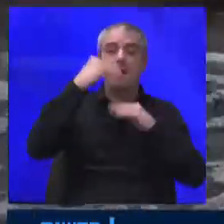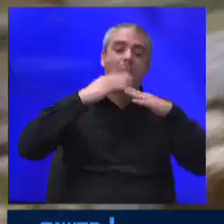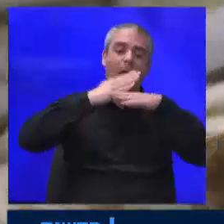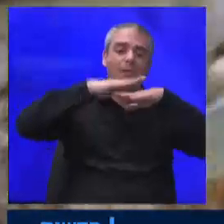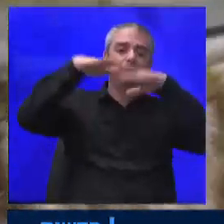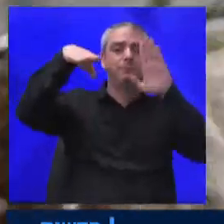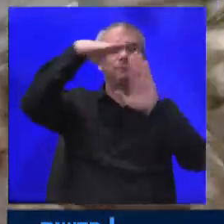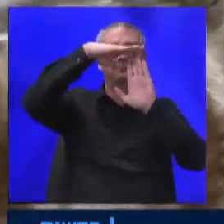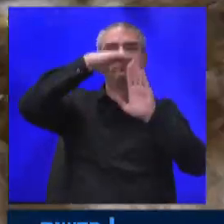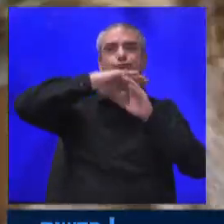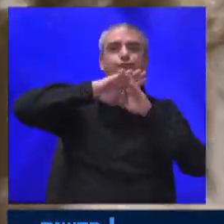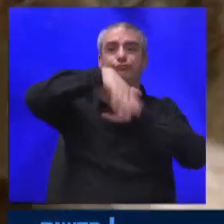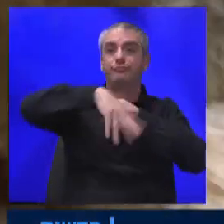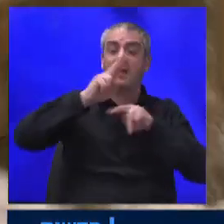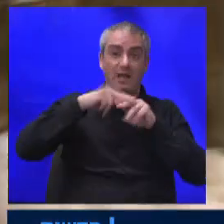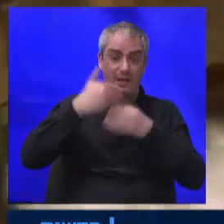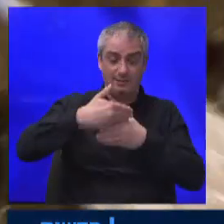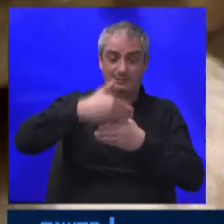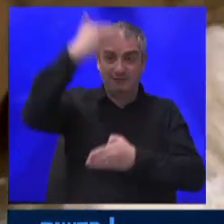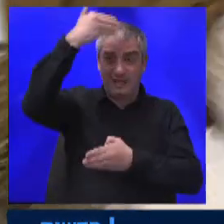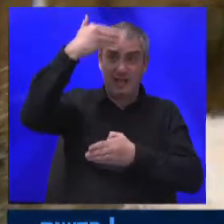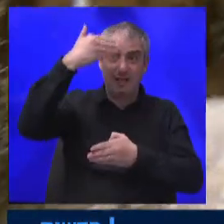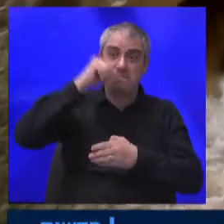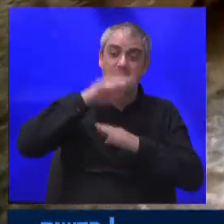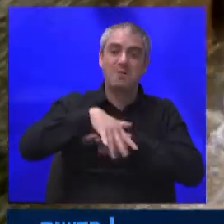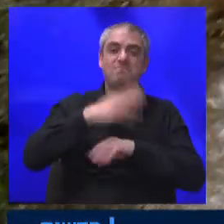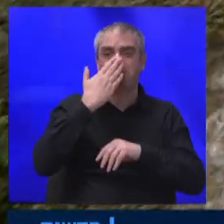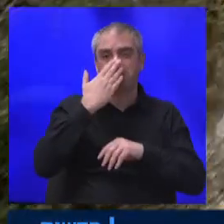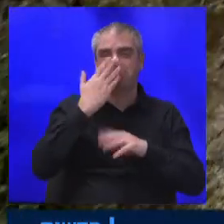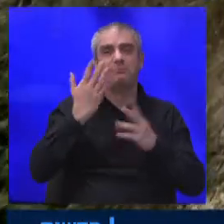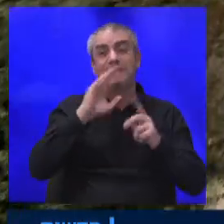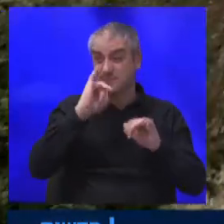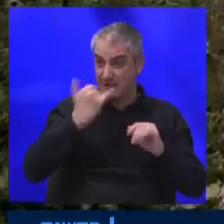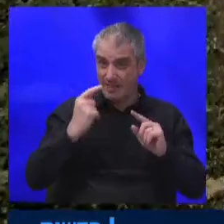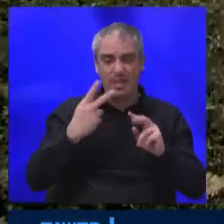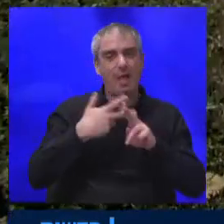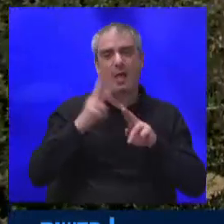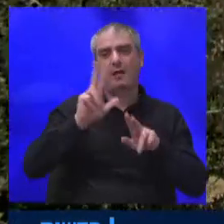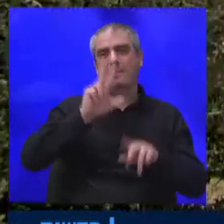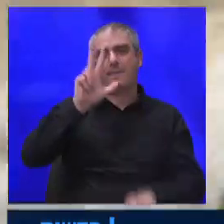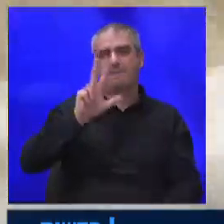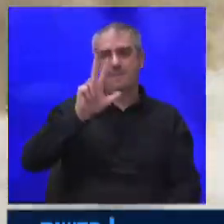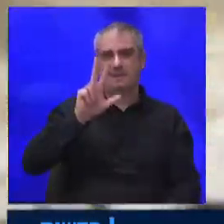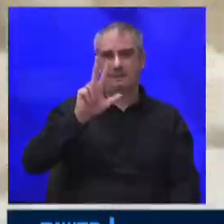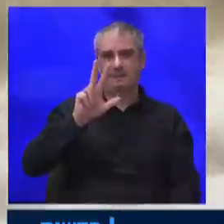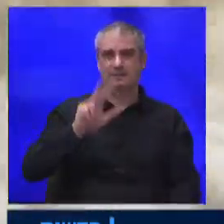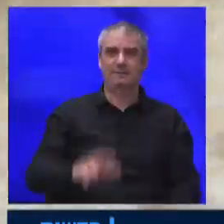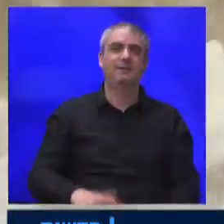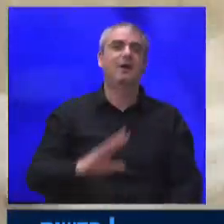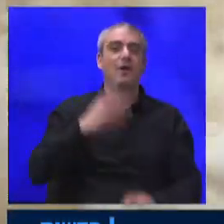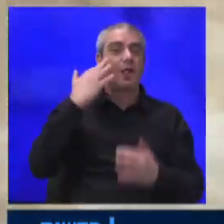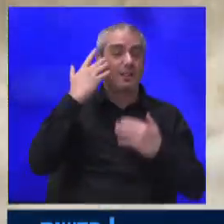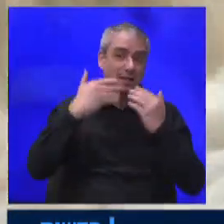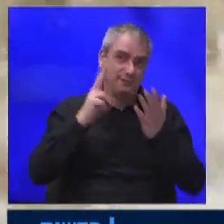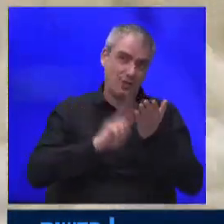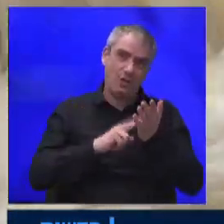האדום. ומה באשר לפתיחת סכר דגניה? על פי הערכות, אם זה יקרה, אז רק בחודש מרץ. כל תחזית כזאת